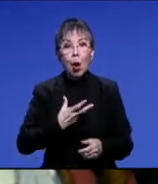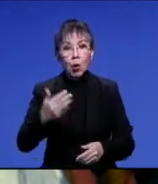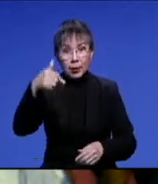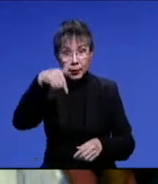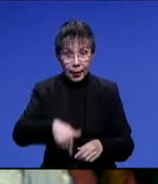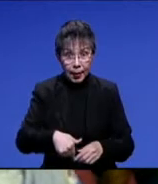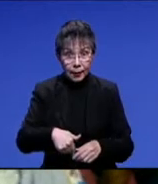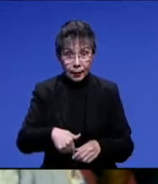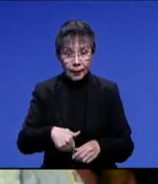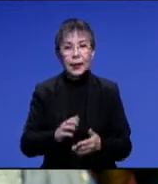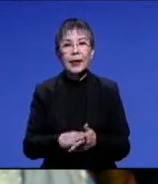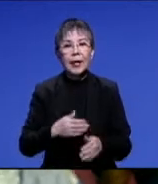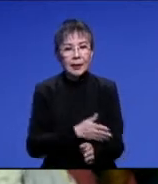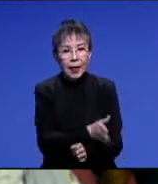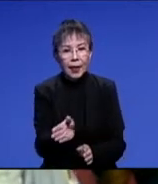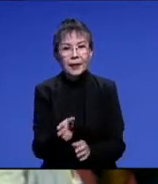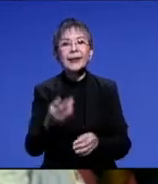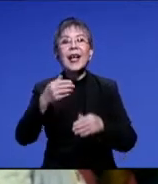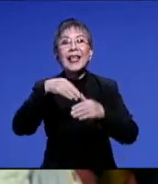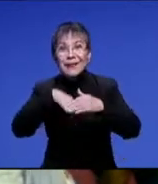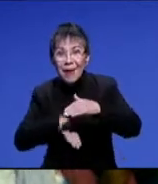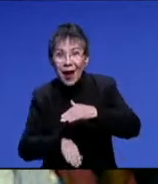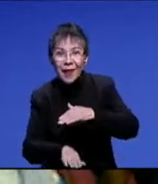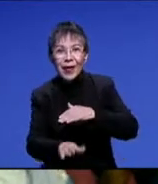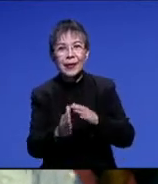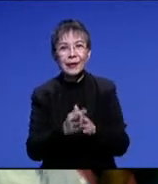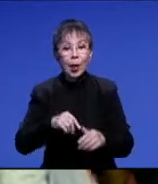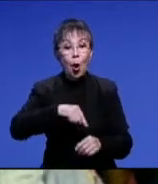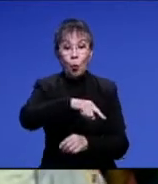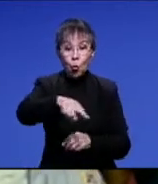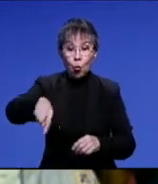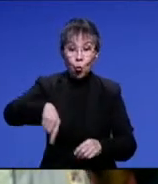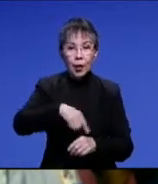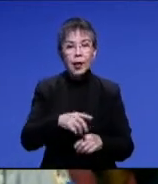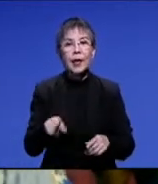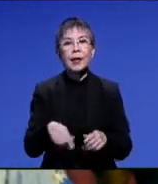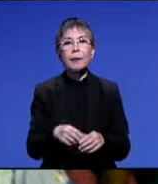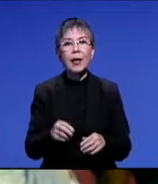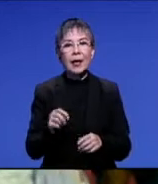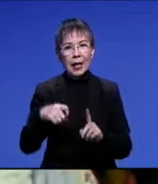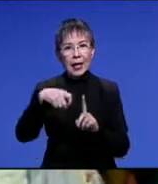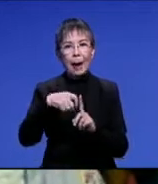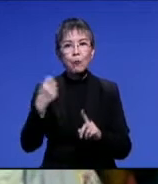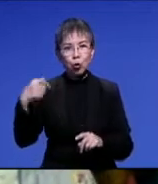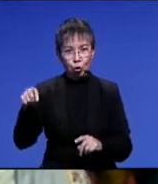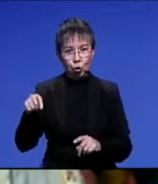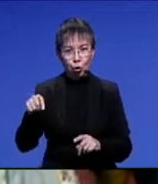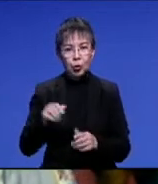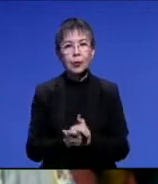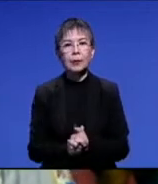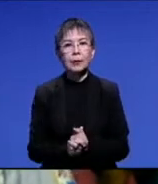karena dia memakai jalur atas, kita alihkan ke bawah. Jadi untuk memutarnya di depan kampus LP3I, baru bisa berputar mengarah